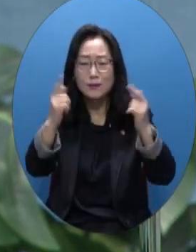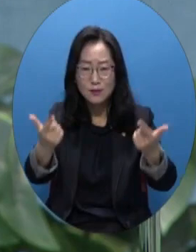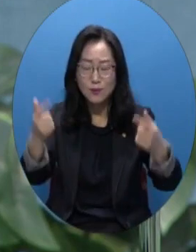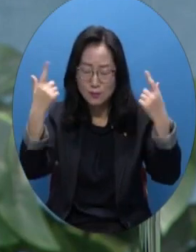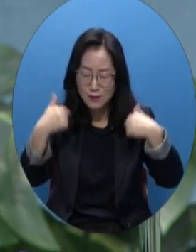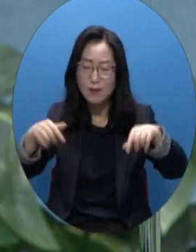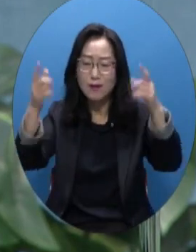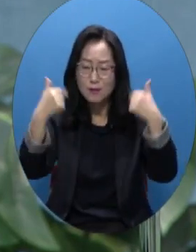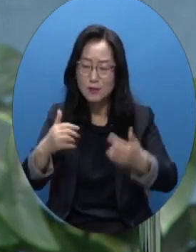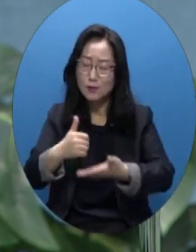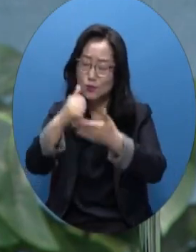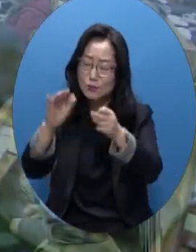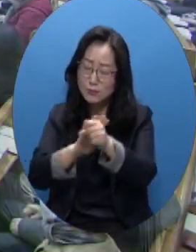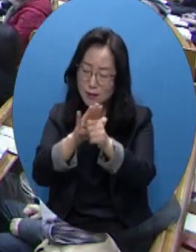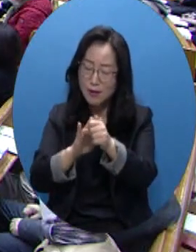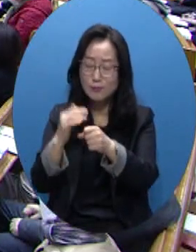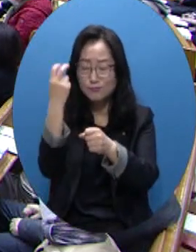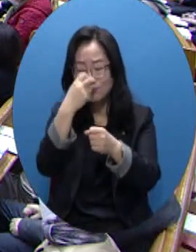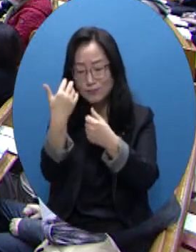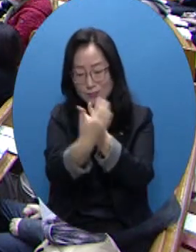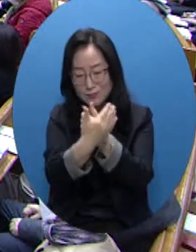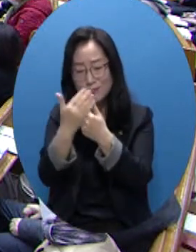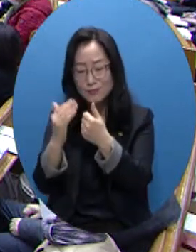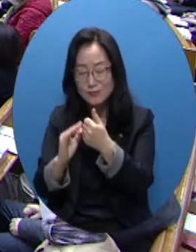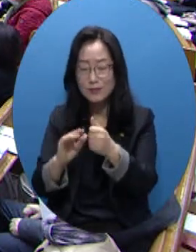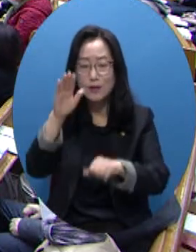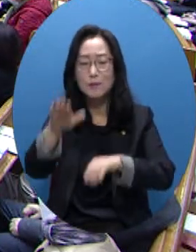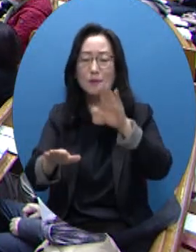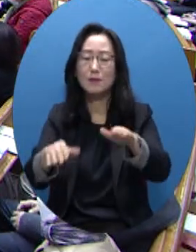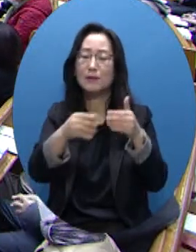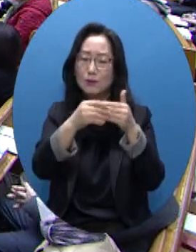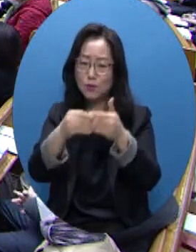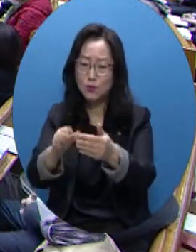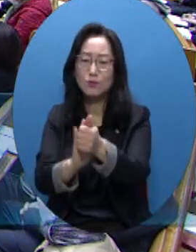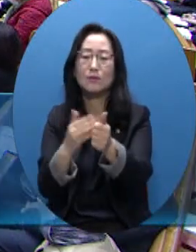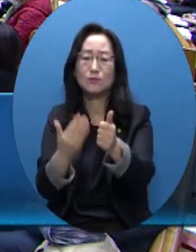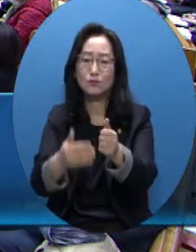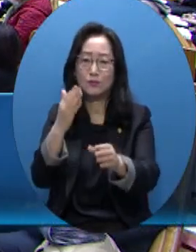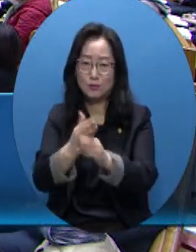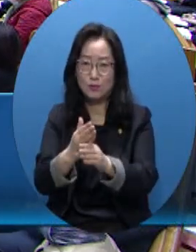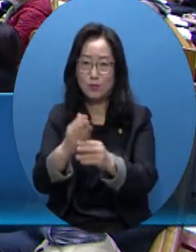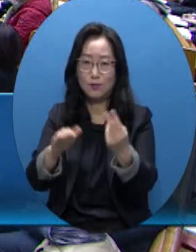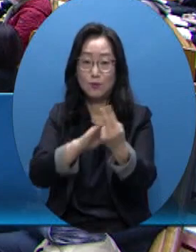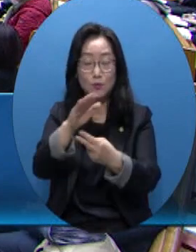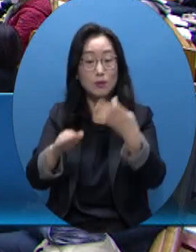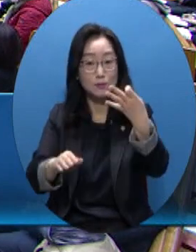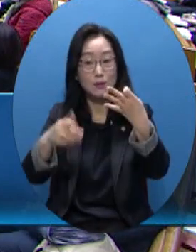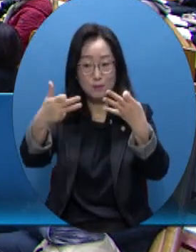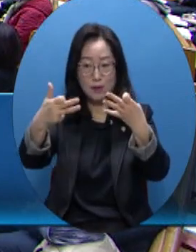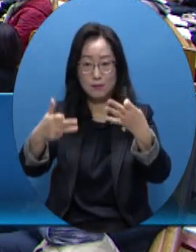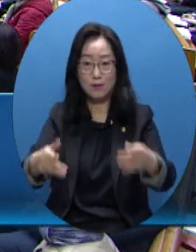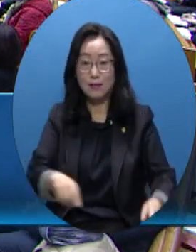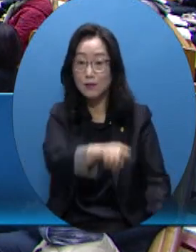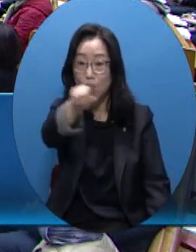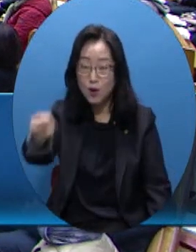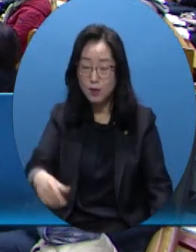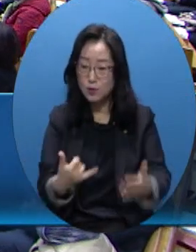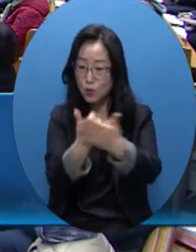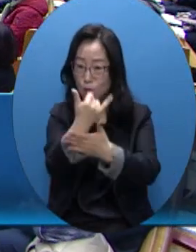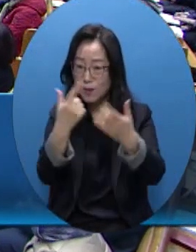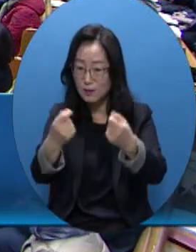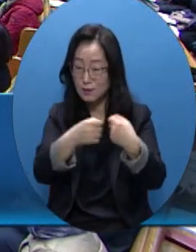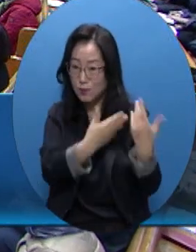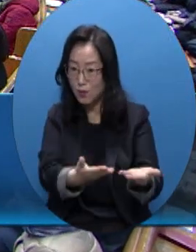뒤 사람을 돌봐 주시고 우리의 발걸음을 인도해 주십니다 요한 법사랑 18 절입니다 내가 너희를 고아와 같이